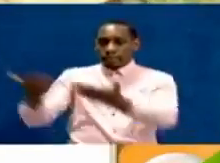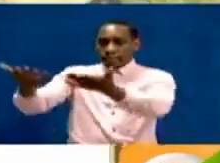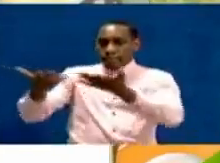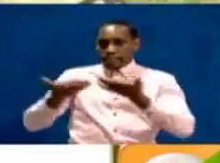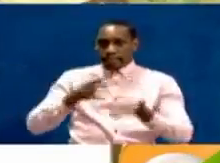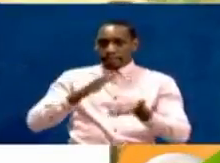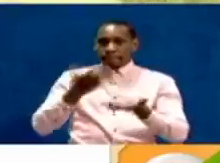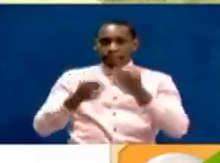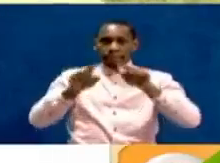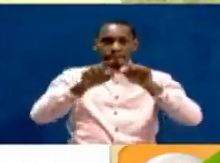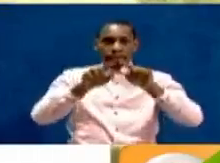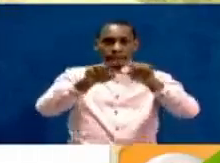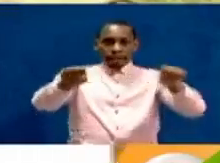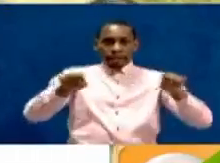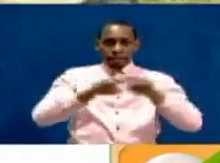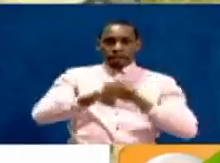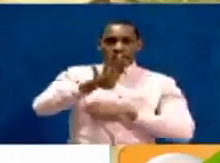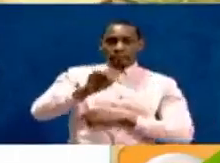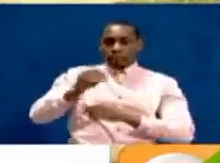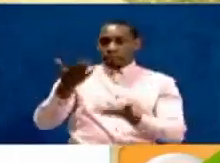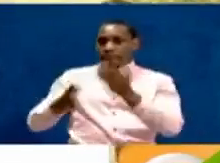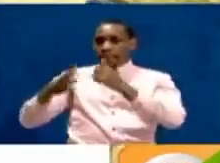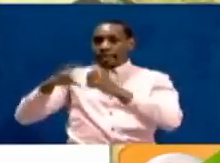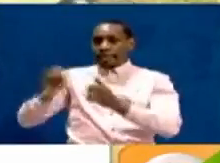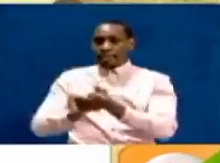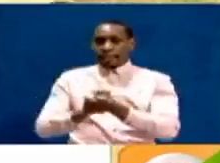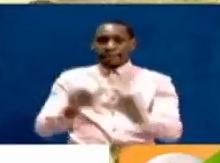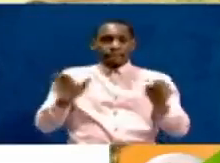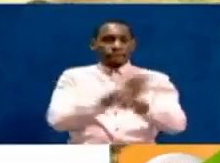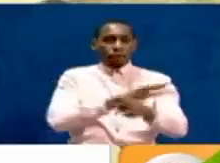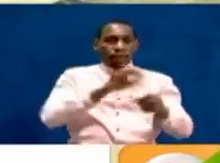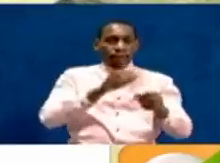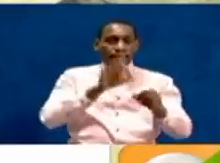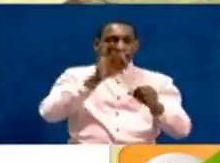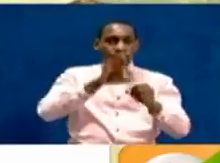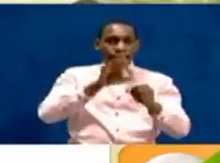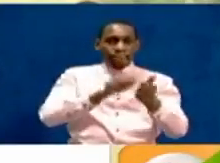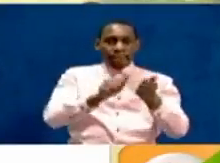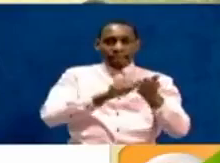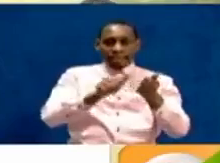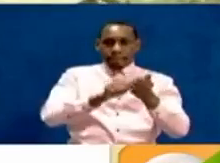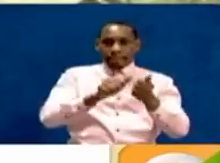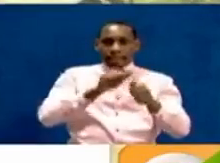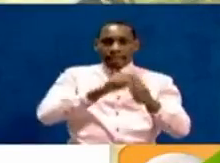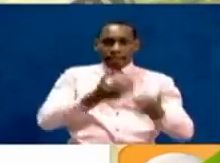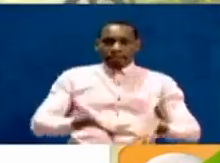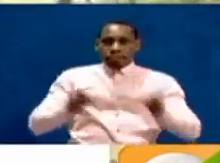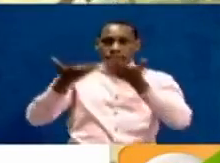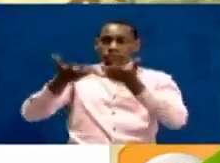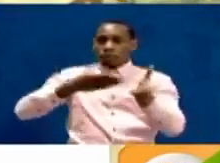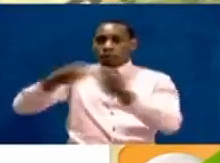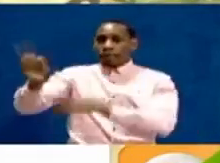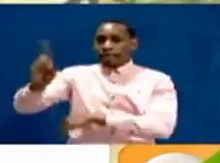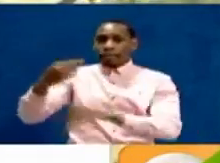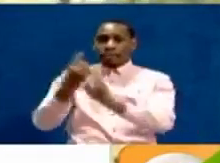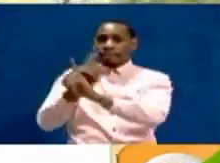40, 60 ikichaiswa hapa, alafu inachaiswa hizo mahindi ikifanya loading, sasa ikipelekwa